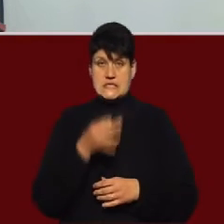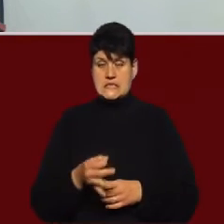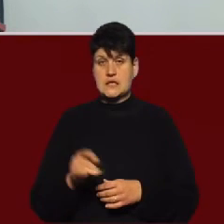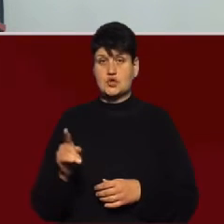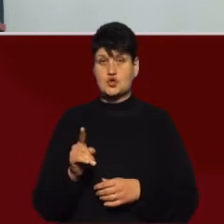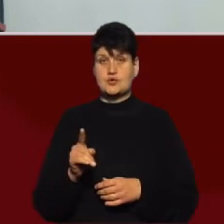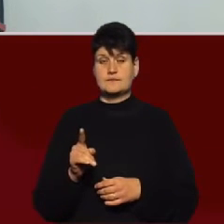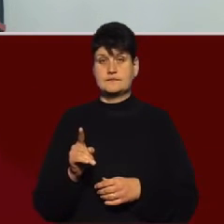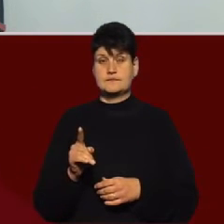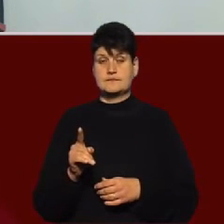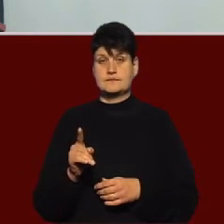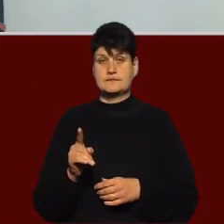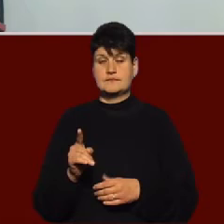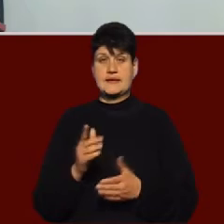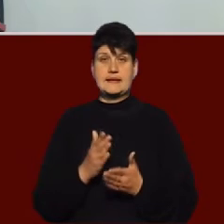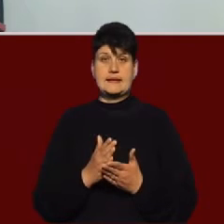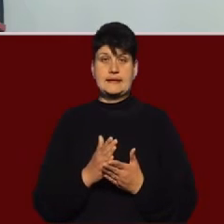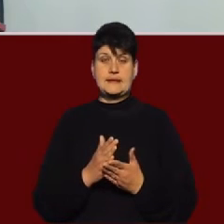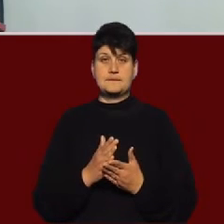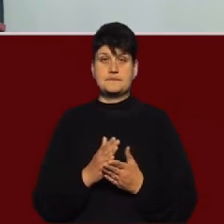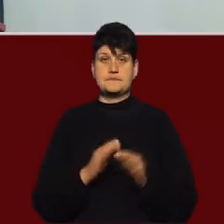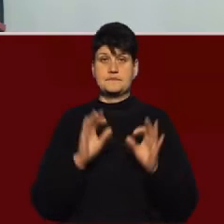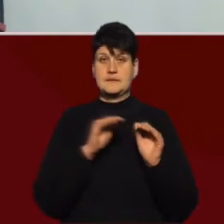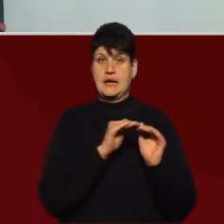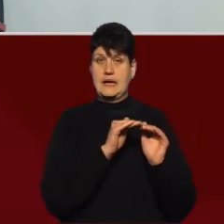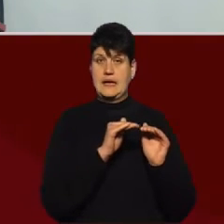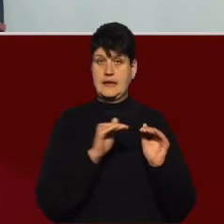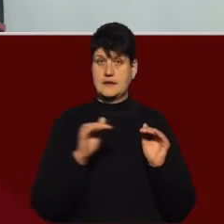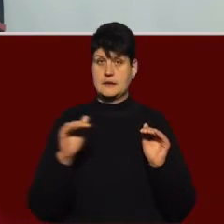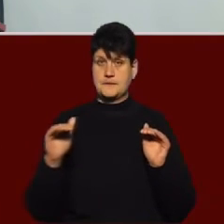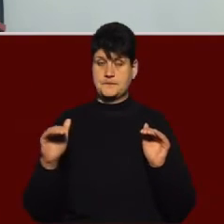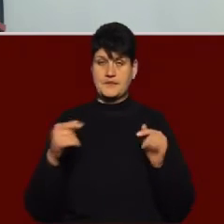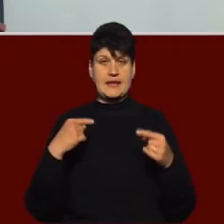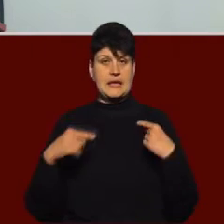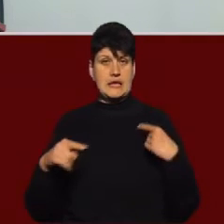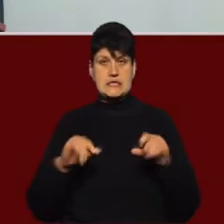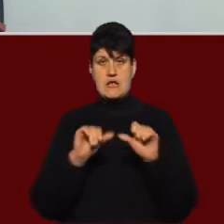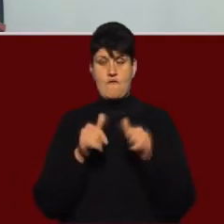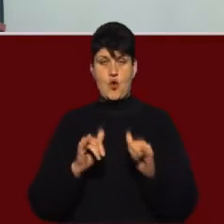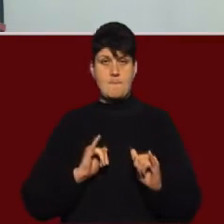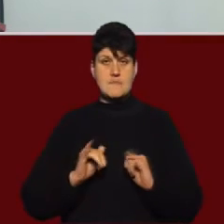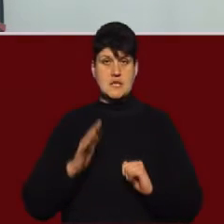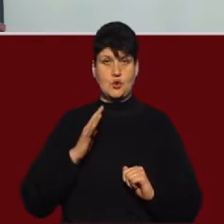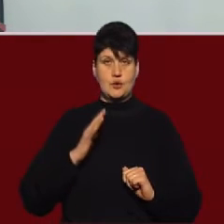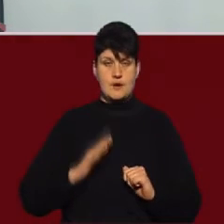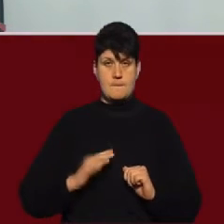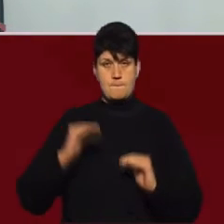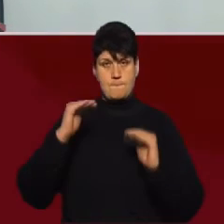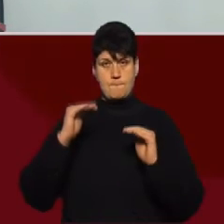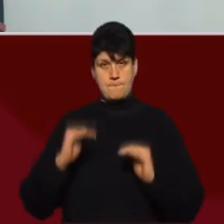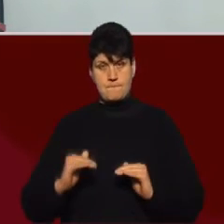якась є така лінійна, тому що різні форми толерантності або просідають, або навпаки.